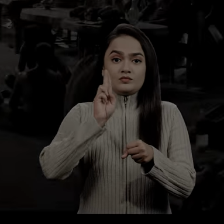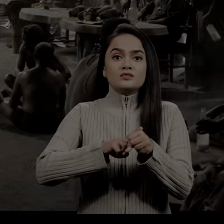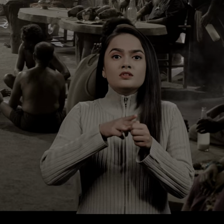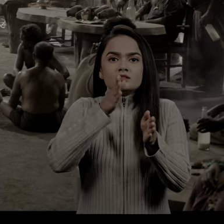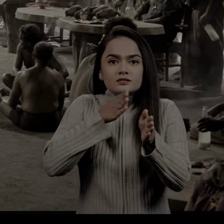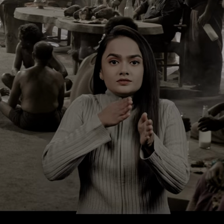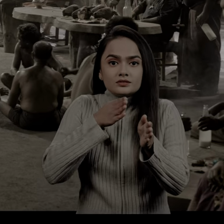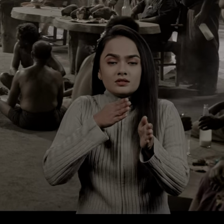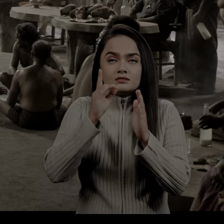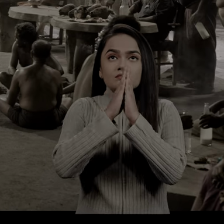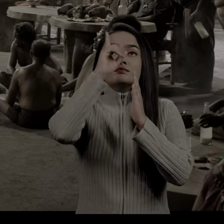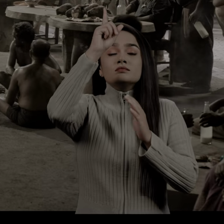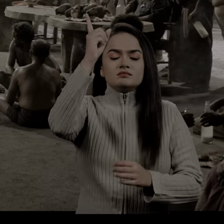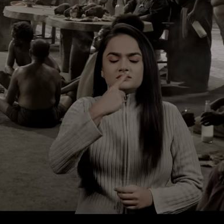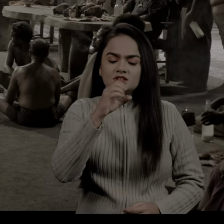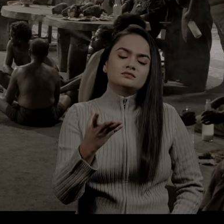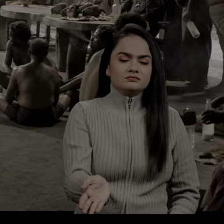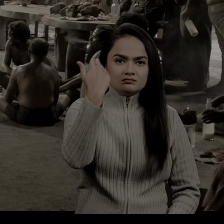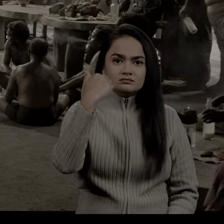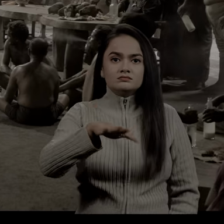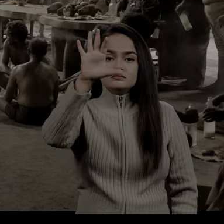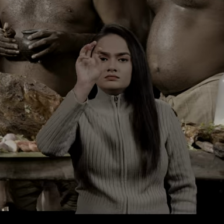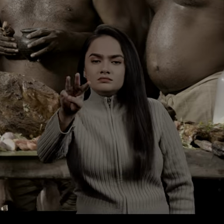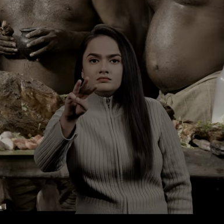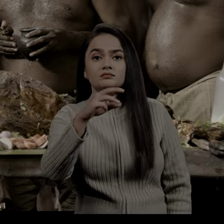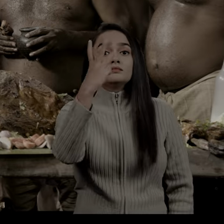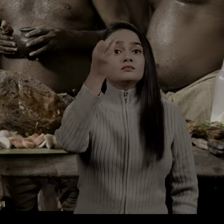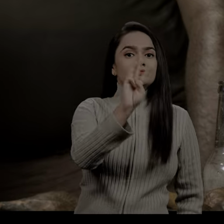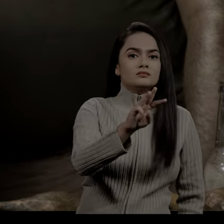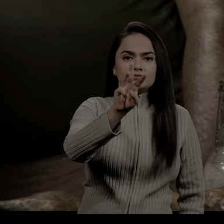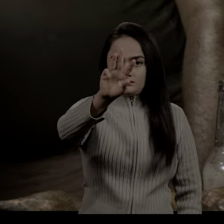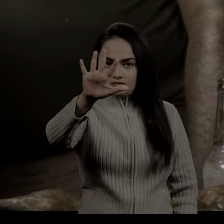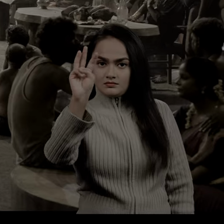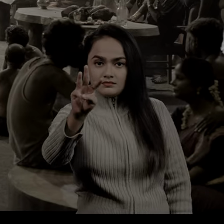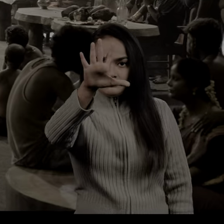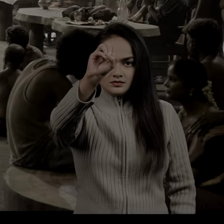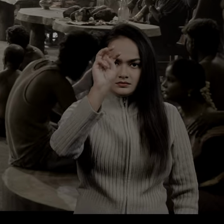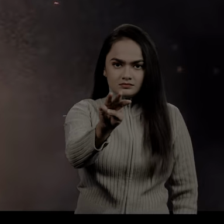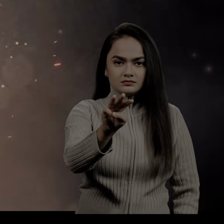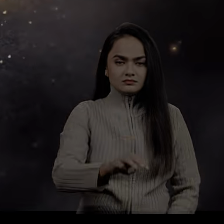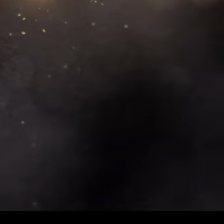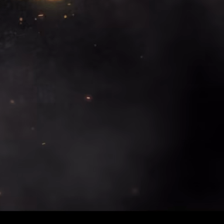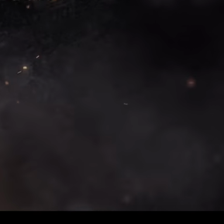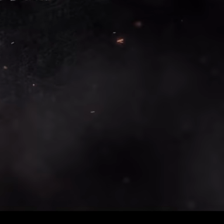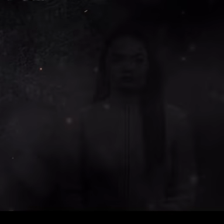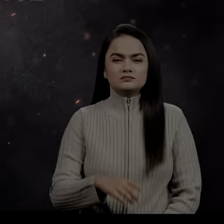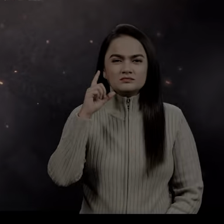गुंटोर रेल्वे स्टेशन भगवान की बोली 25 हजार 30 हजार 25 हजार 40 हजार